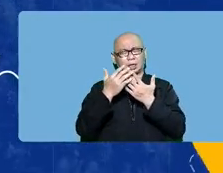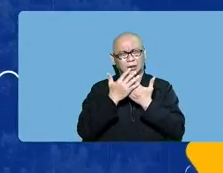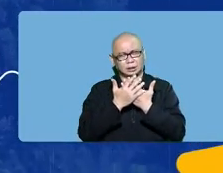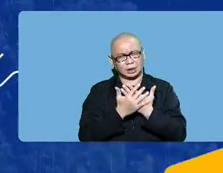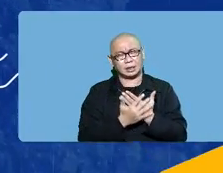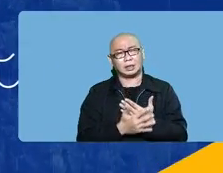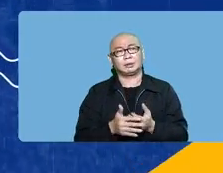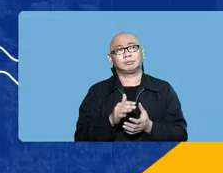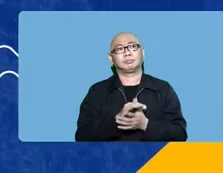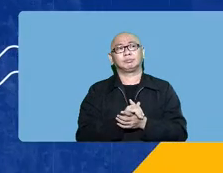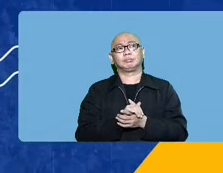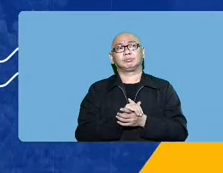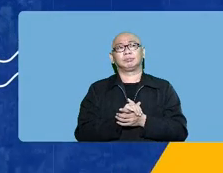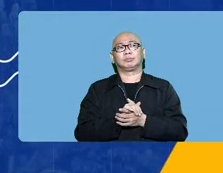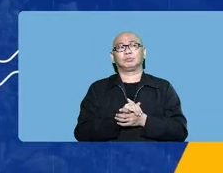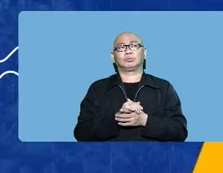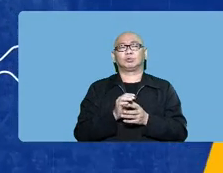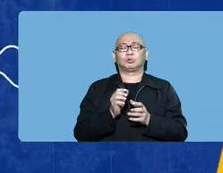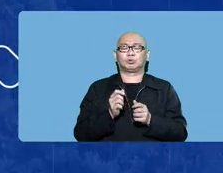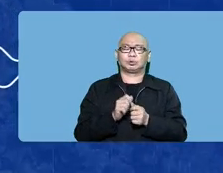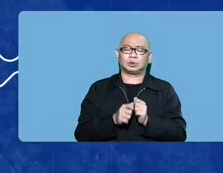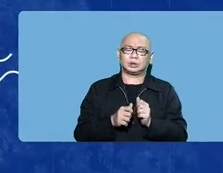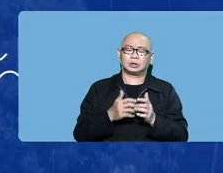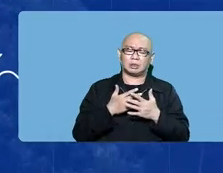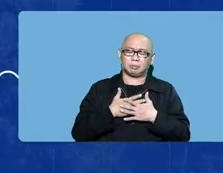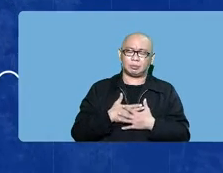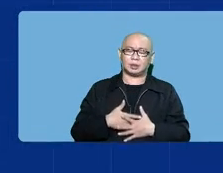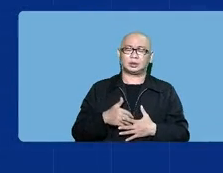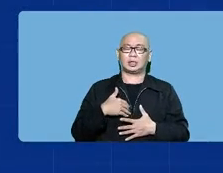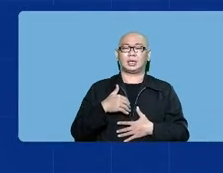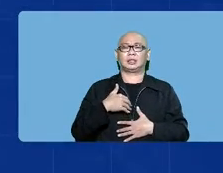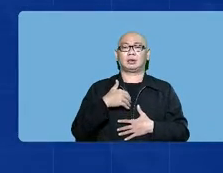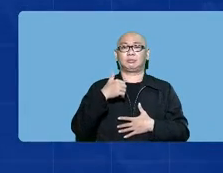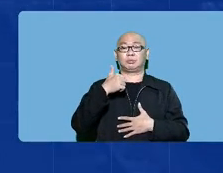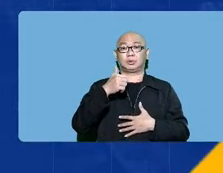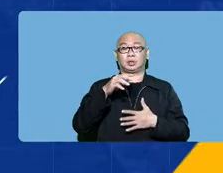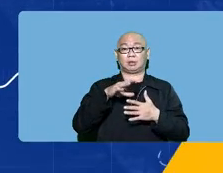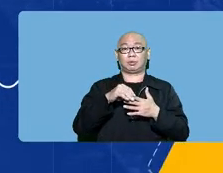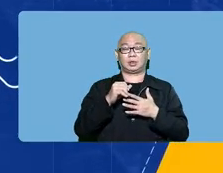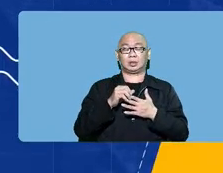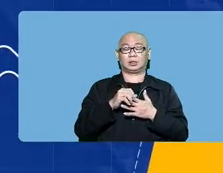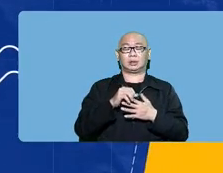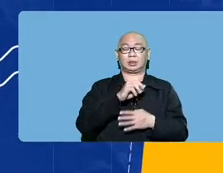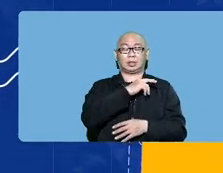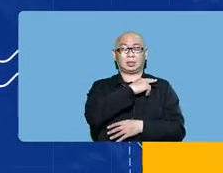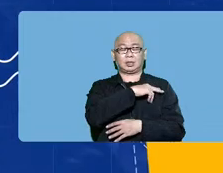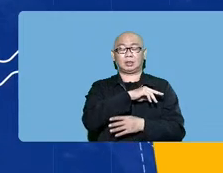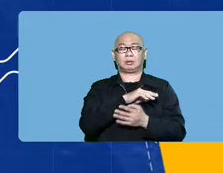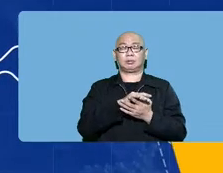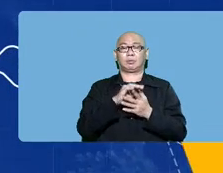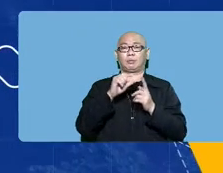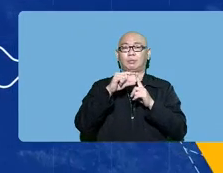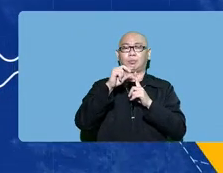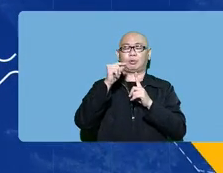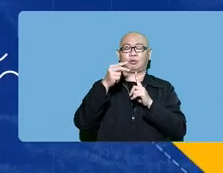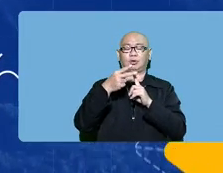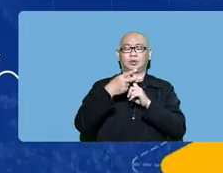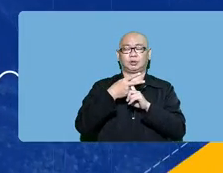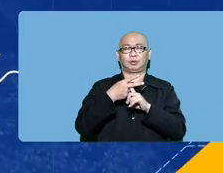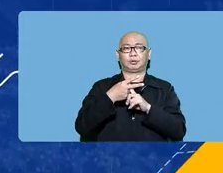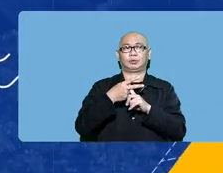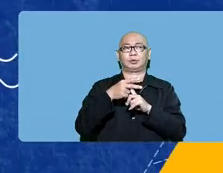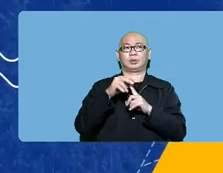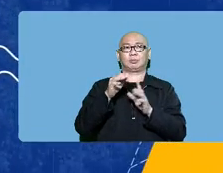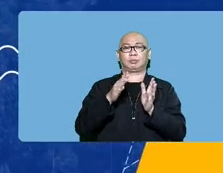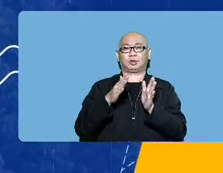sayangnya, menguji kesabaran saya, dan akhirnya saya bisa meraih gelar jabatan fungsional tertinggi profesor.